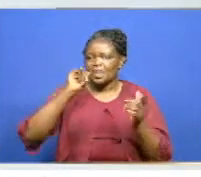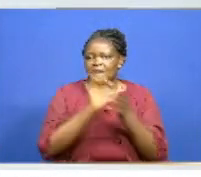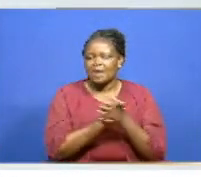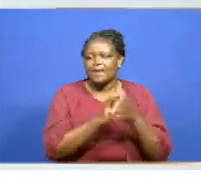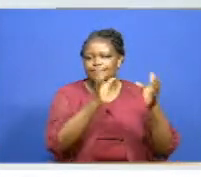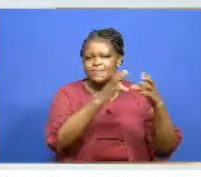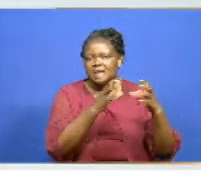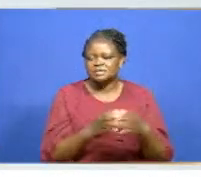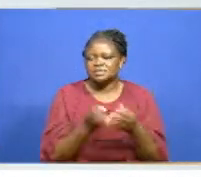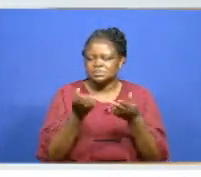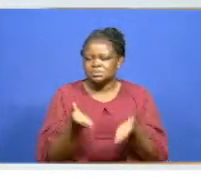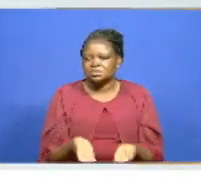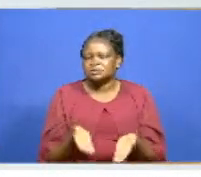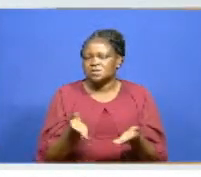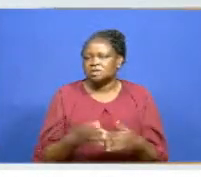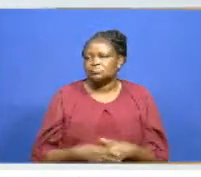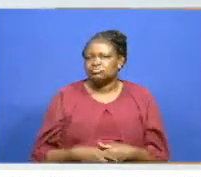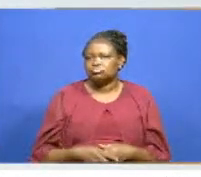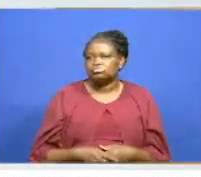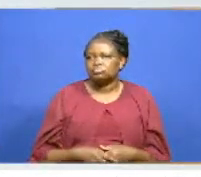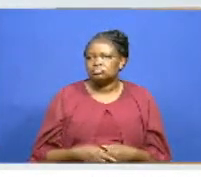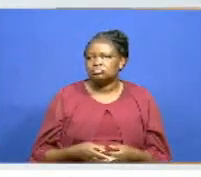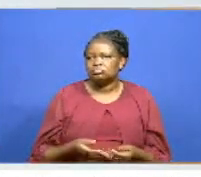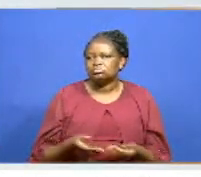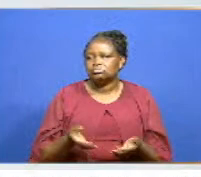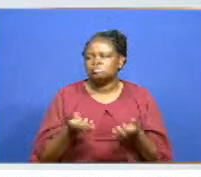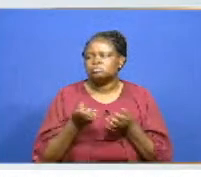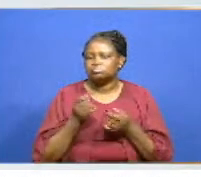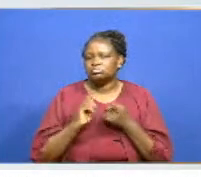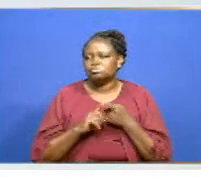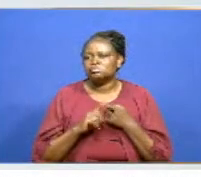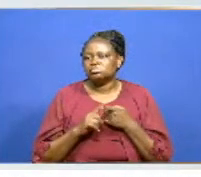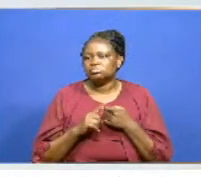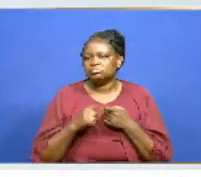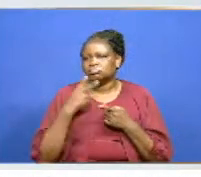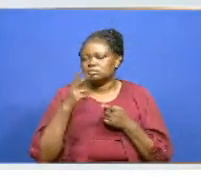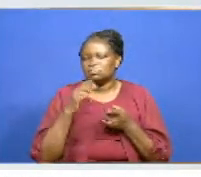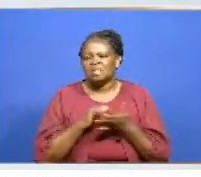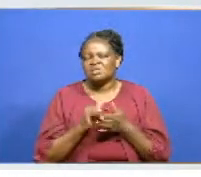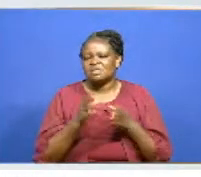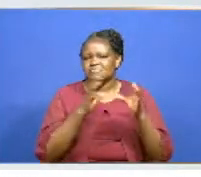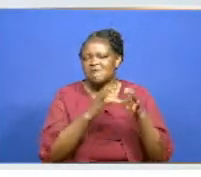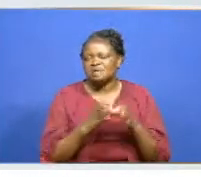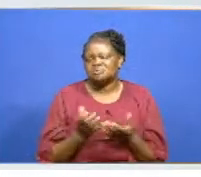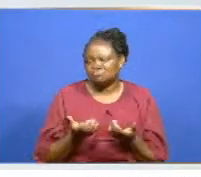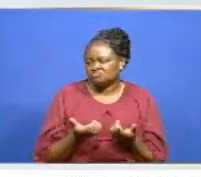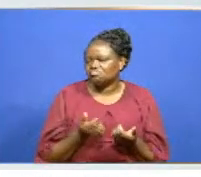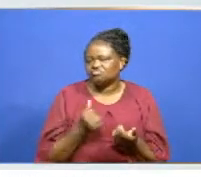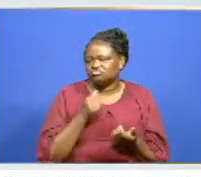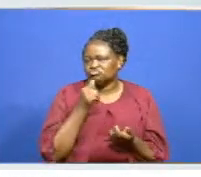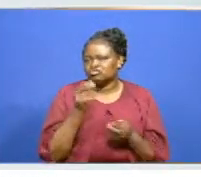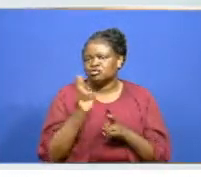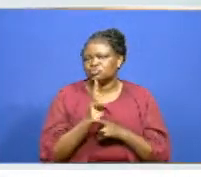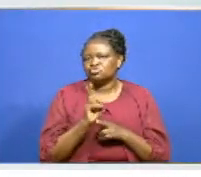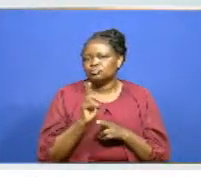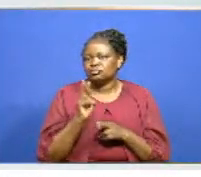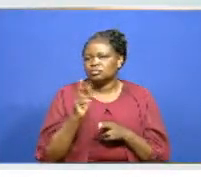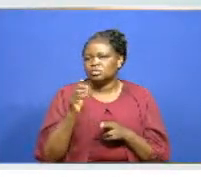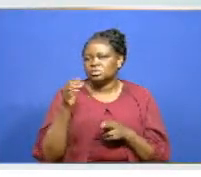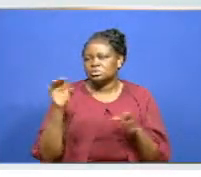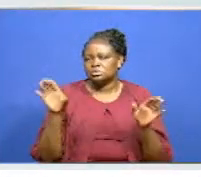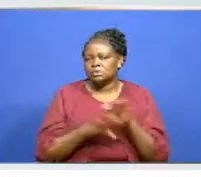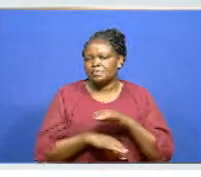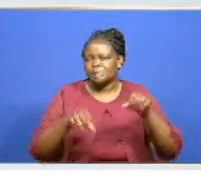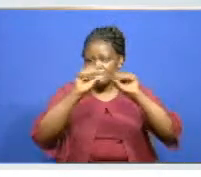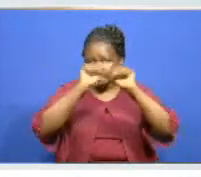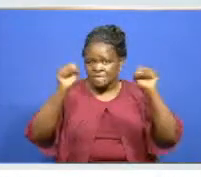kwa sasa wana haja kuu ya kuonyesha kwamba chama hicho sio chama ambacho kinaweza tumika na naibu wa rais William Ruto. Kwa hivyo